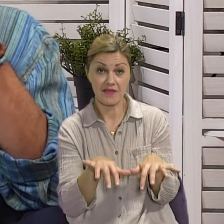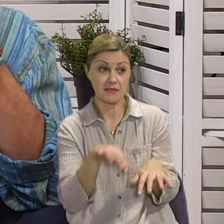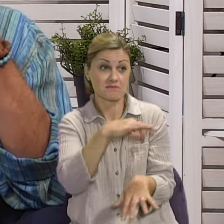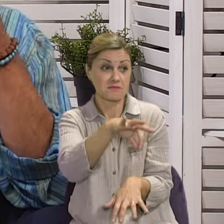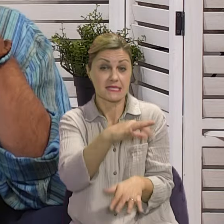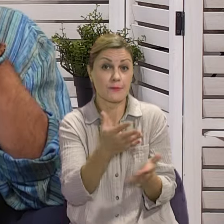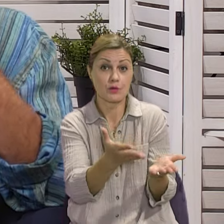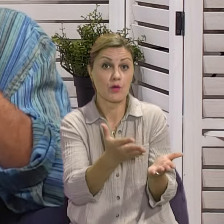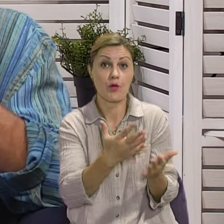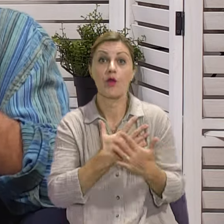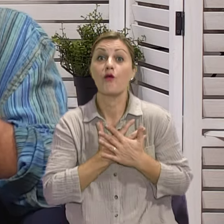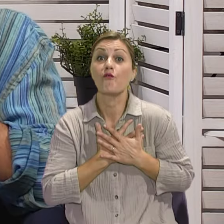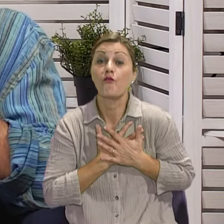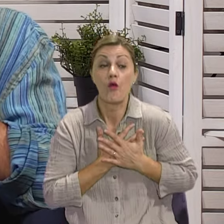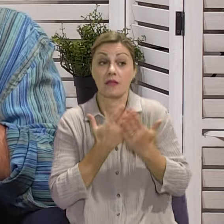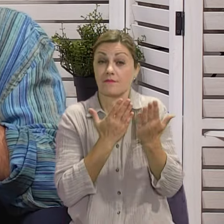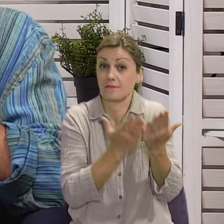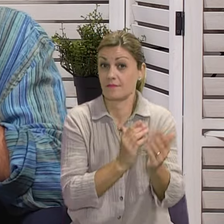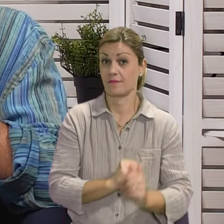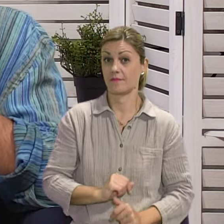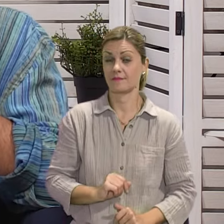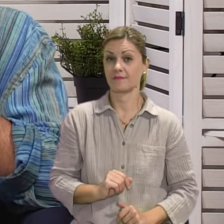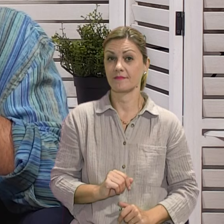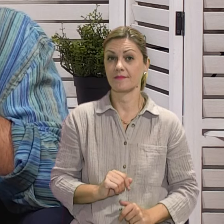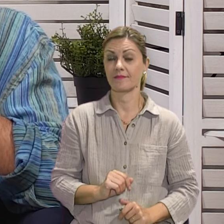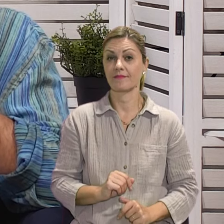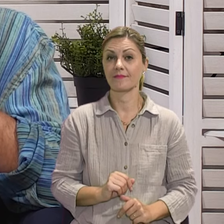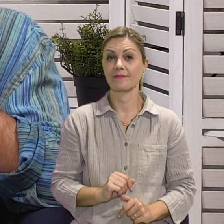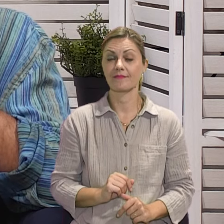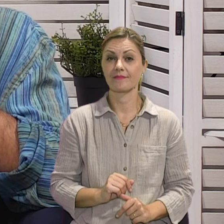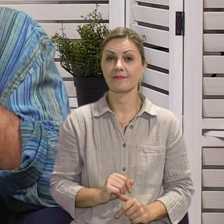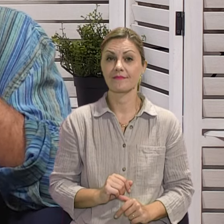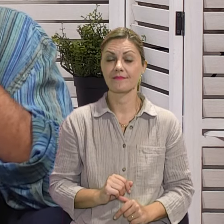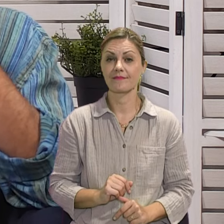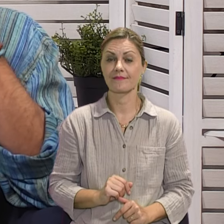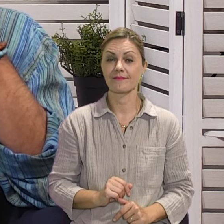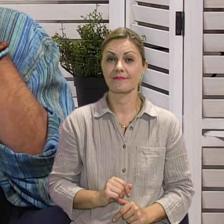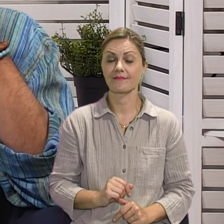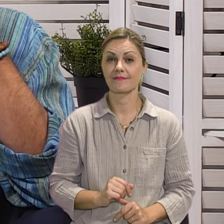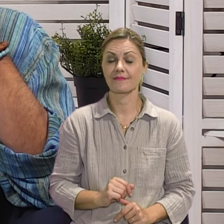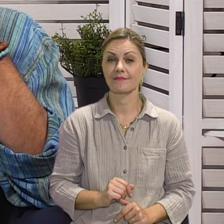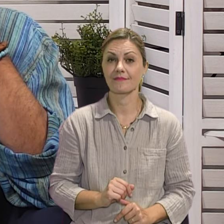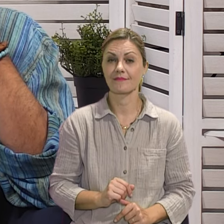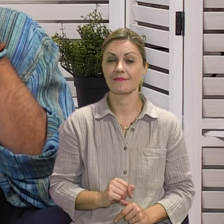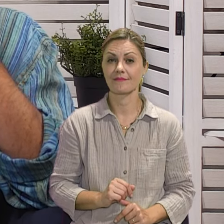Ali znam što me hoćete pitati, ali ja mislim ako ste